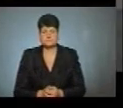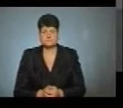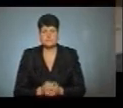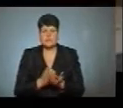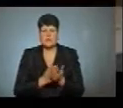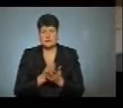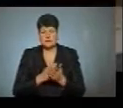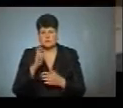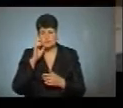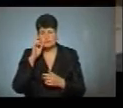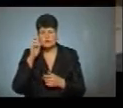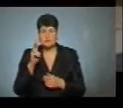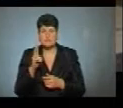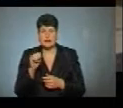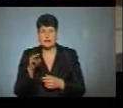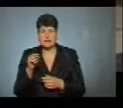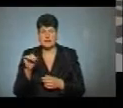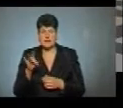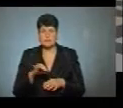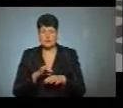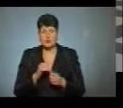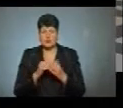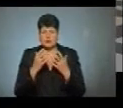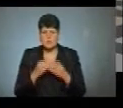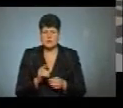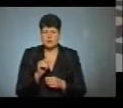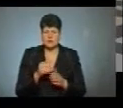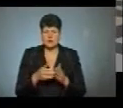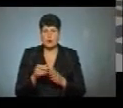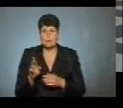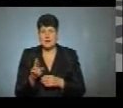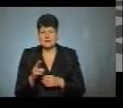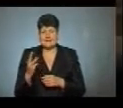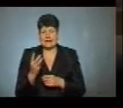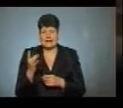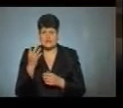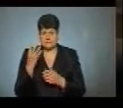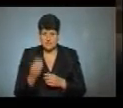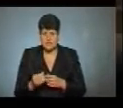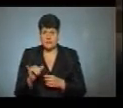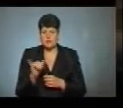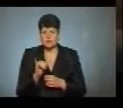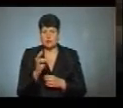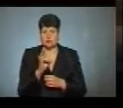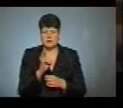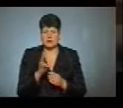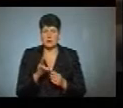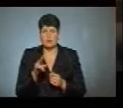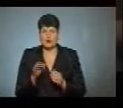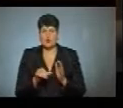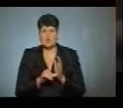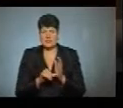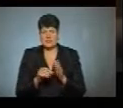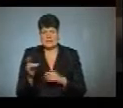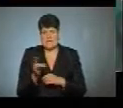Літургії в архікатедральному соборі проходять щодня – з понеділка по п'ятницю тричі на день і в суботу і неділю по 6 разів,